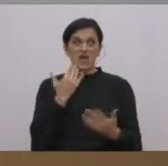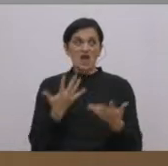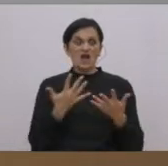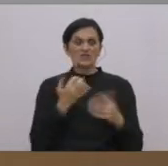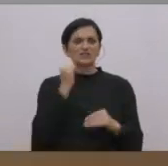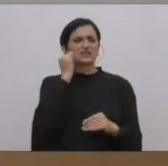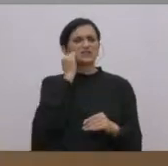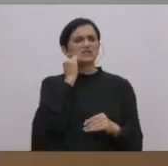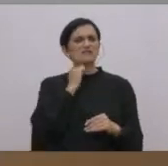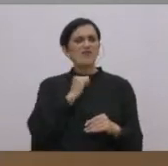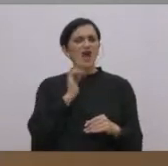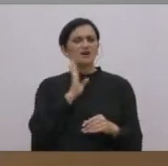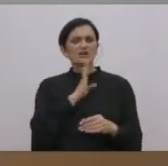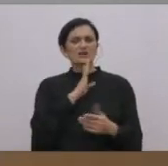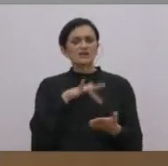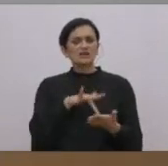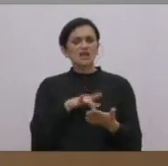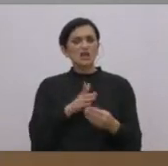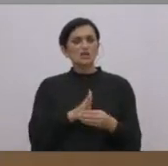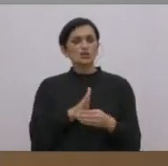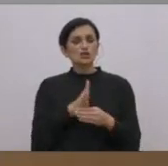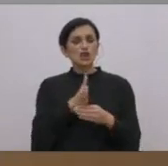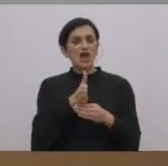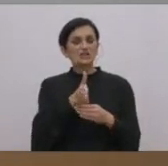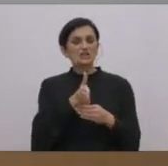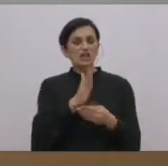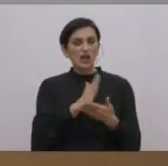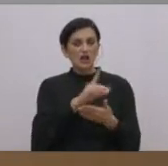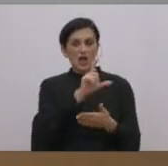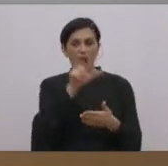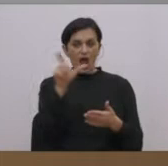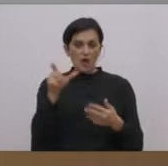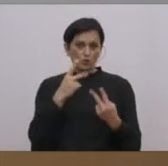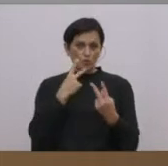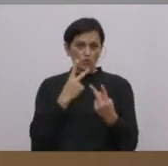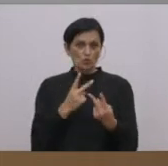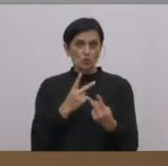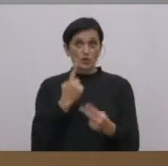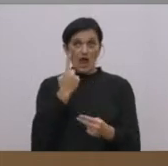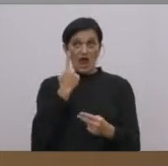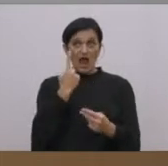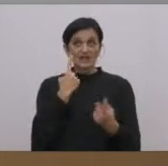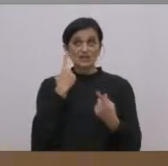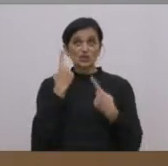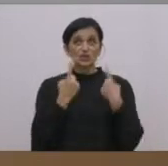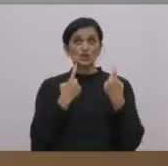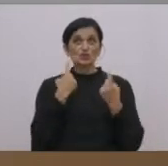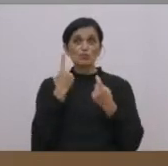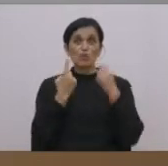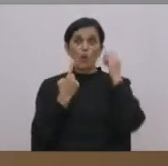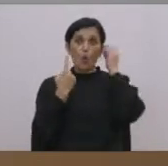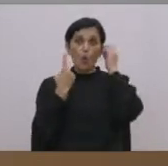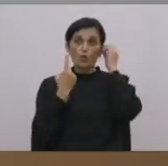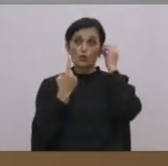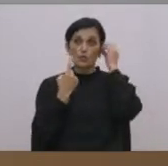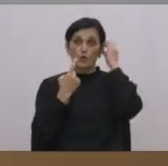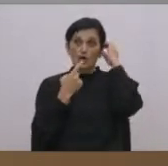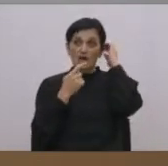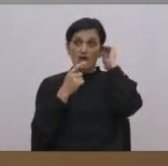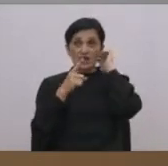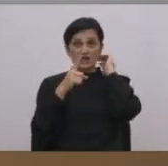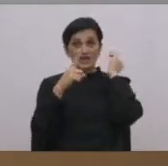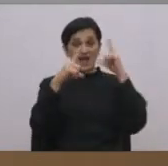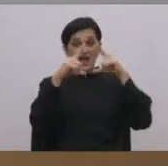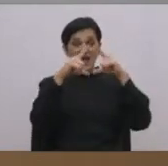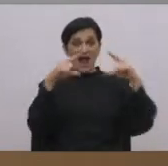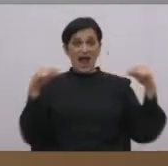suveli de da calaki, e sare, ce s-a suveli, da calhia ma sucure. Stai, e ti informații, e spis, arfus un galțil